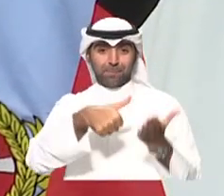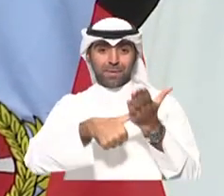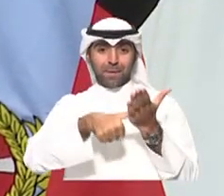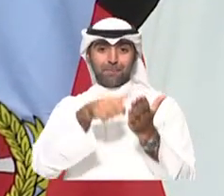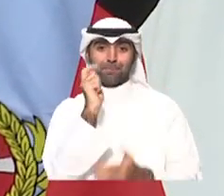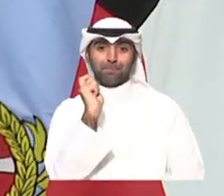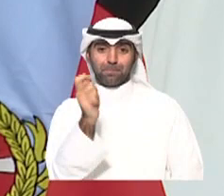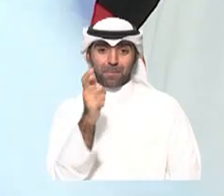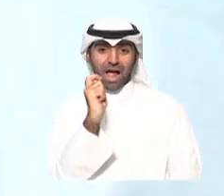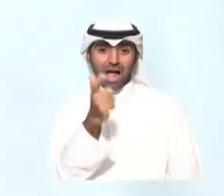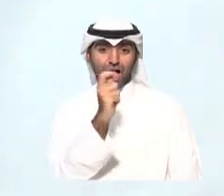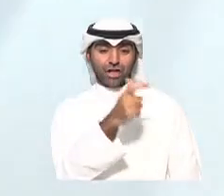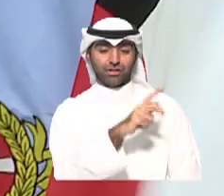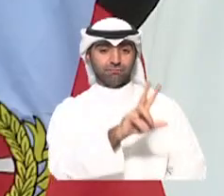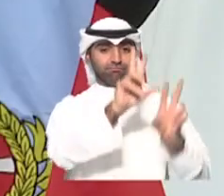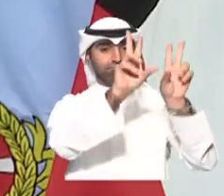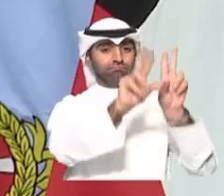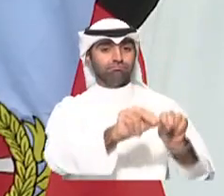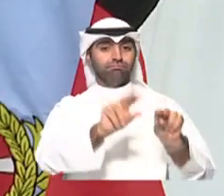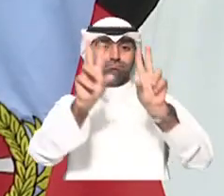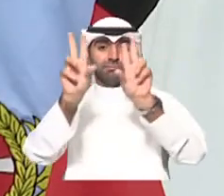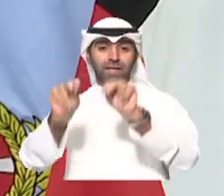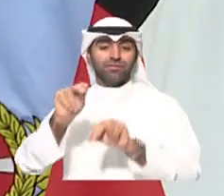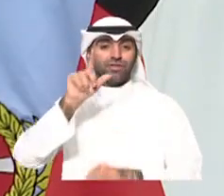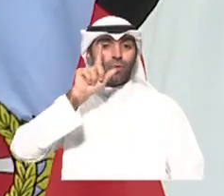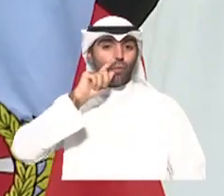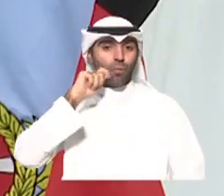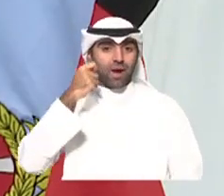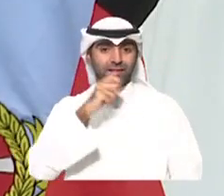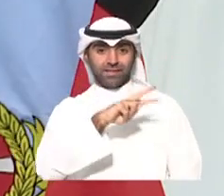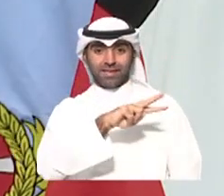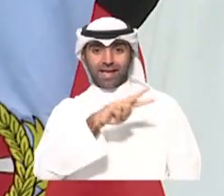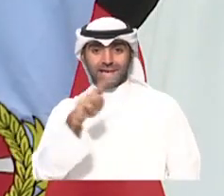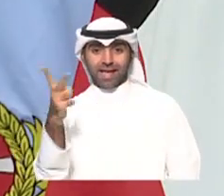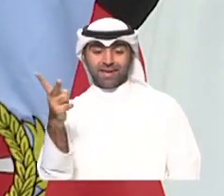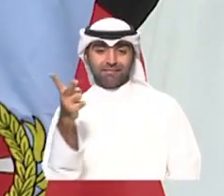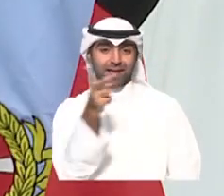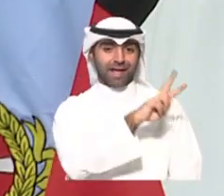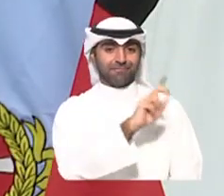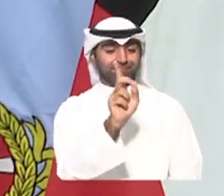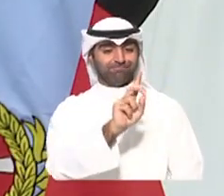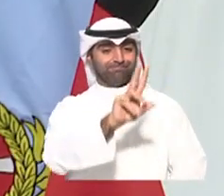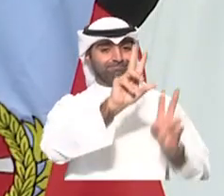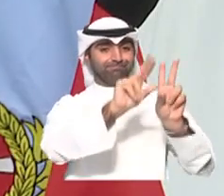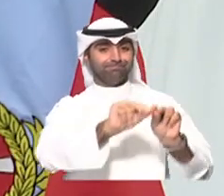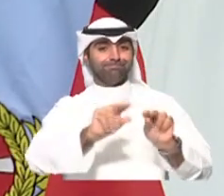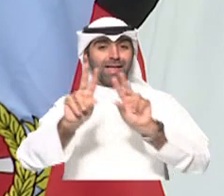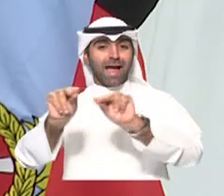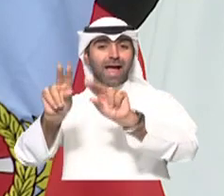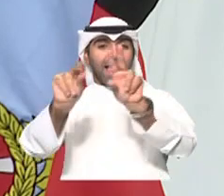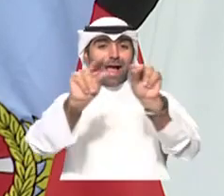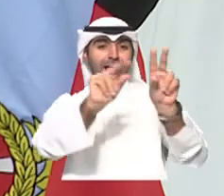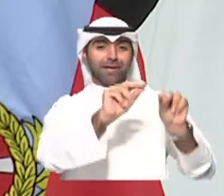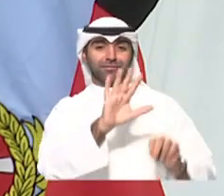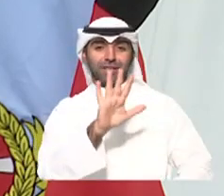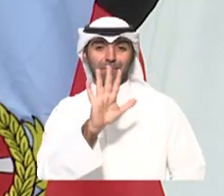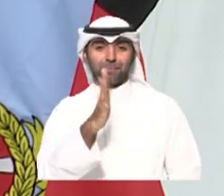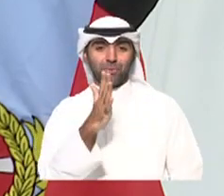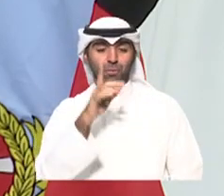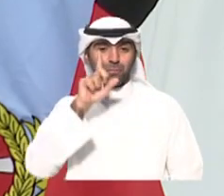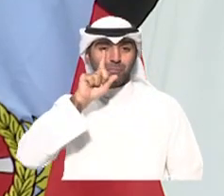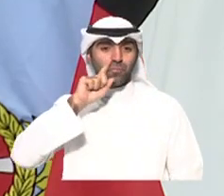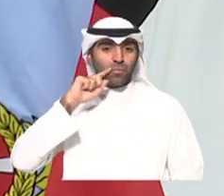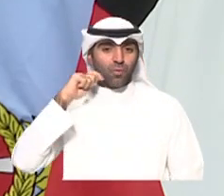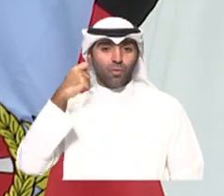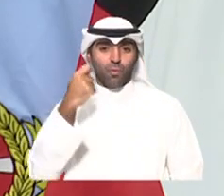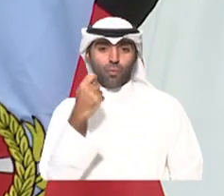والمميزات الخاصة في العسكريين في الجيش الكويتي. تدرج الرتبة طبعا بالنسبة ابتداء بالنسبة لضباط الاختصاص بملازم أول